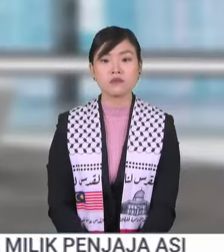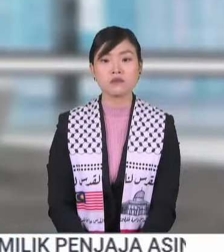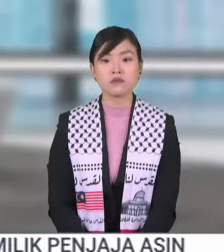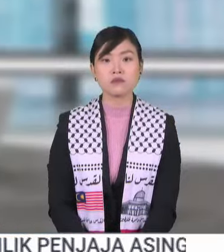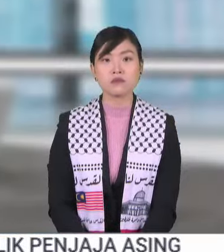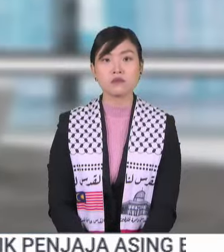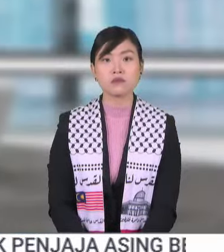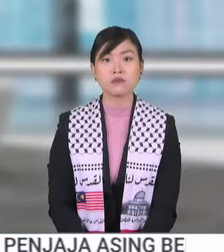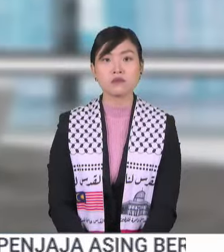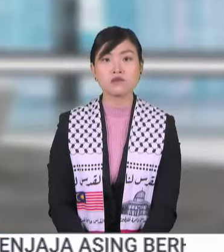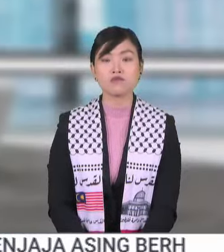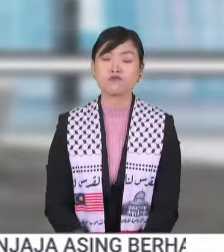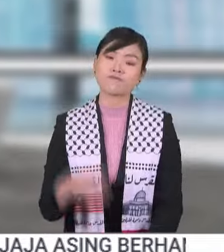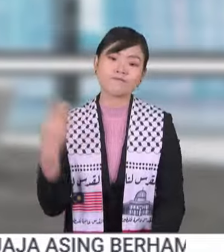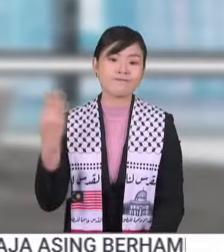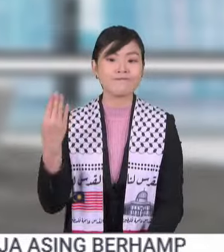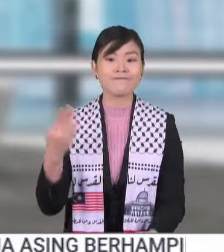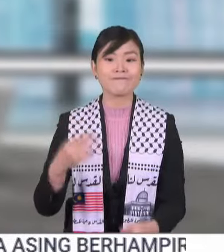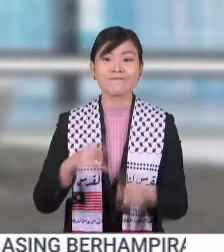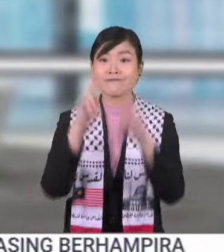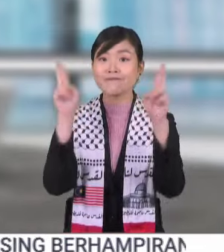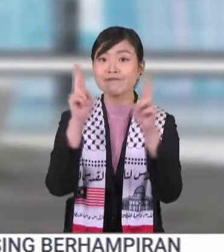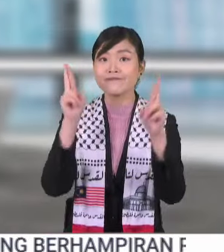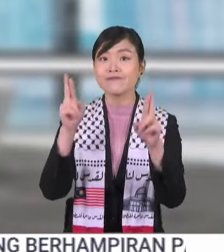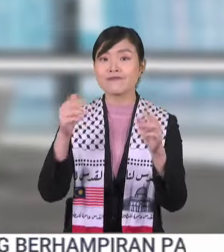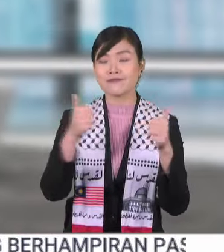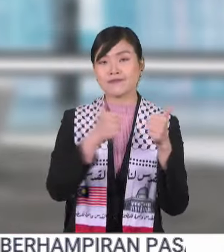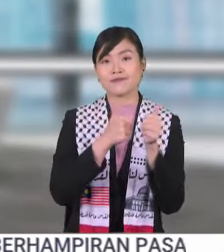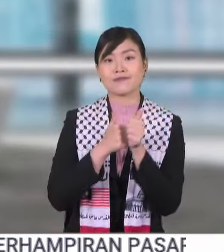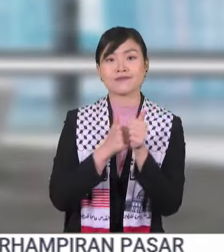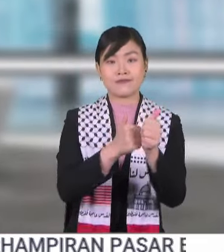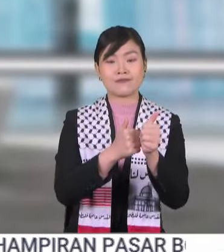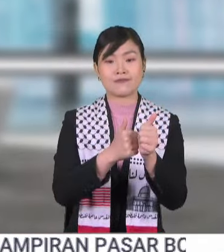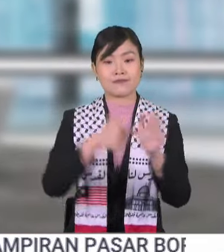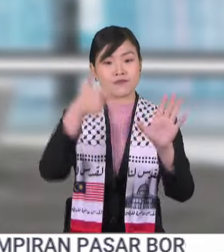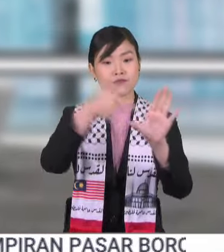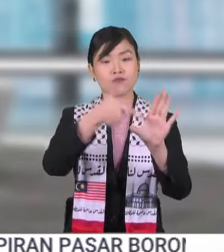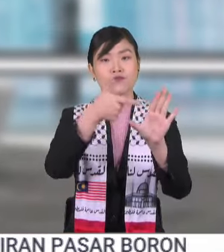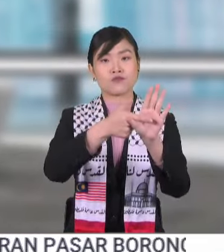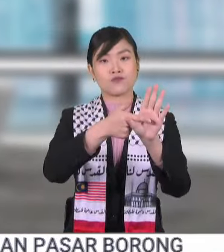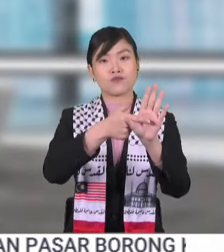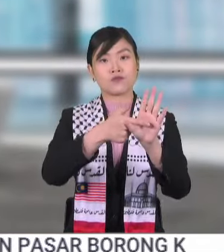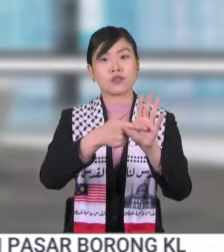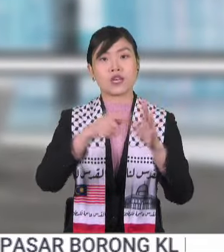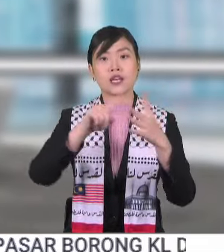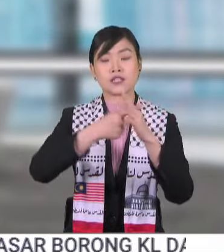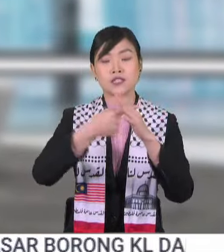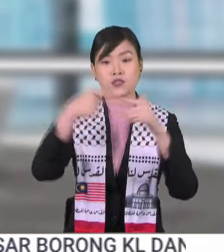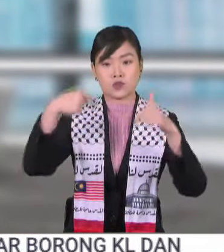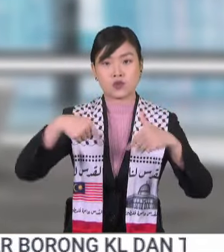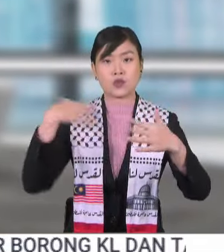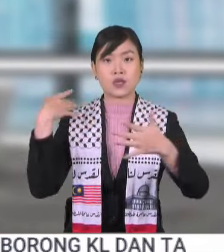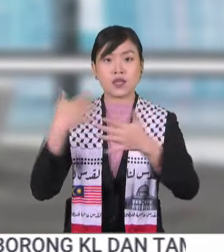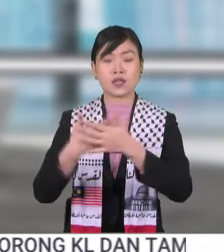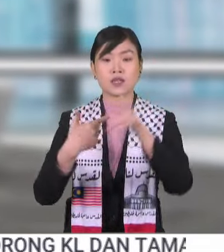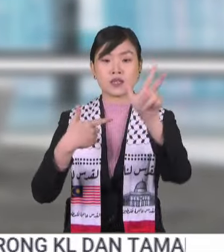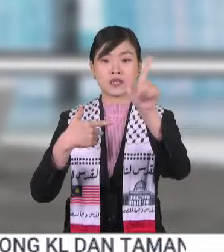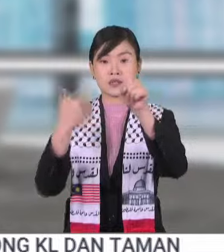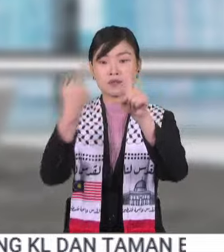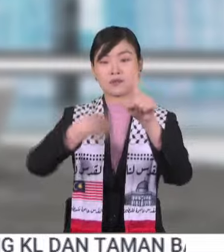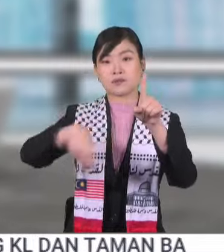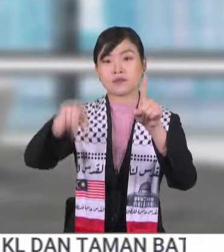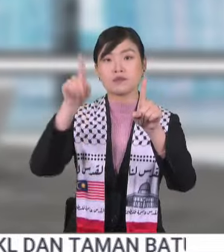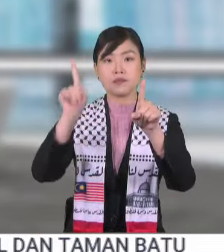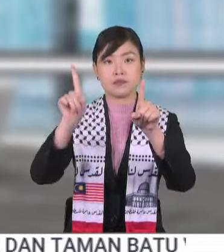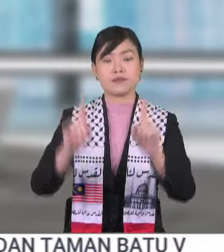1952 seperti biasa Setiap Rabu kita ikuti harga petrol dan diesel mingguan berkuat kuasa tengah malam ini hingga 31 Januari